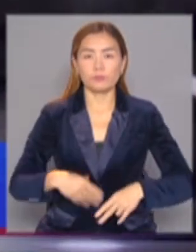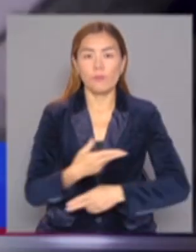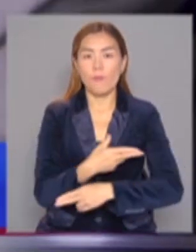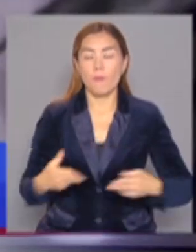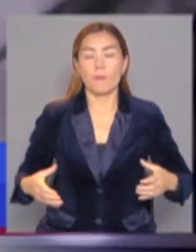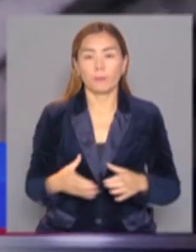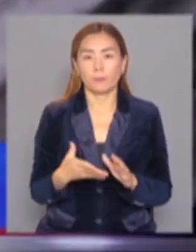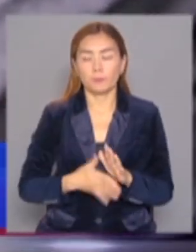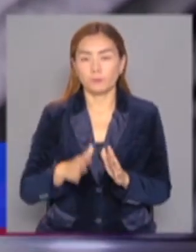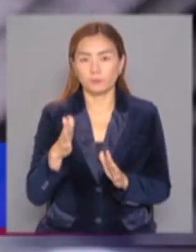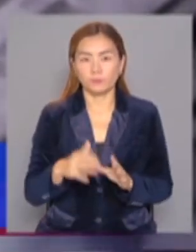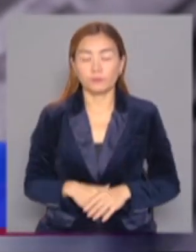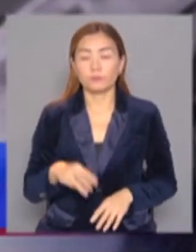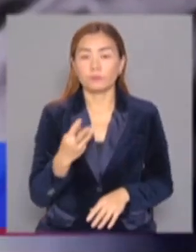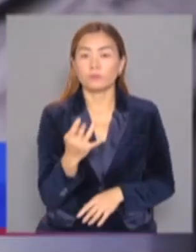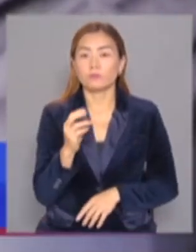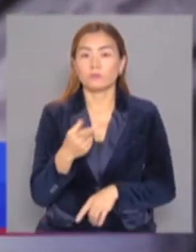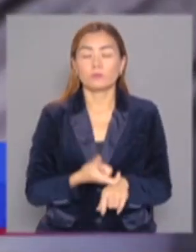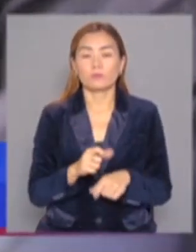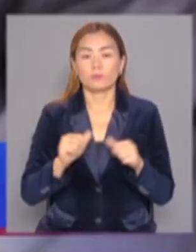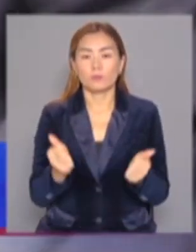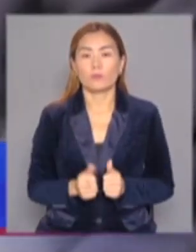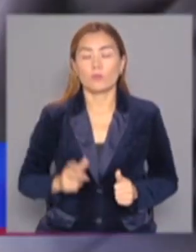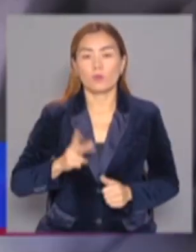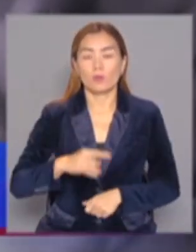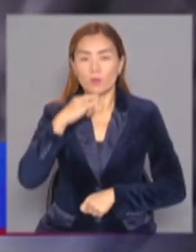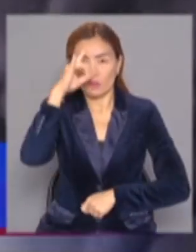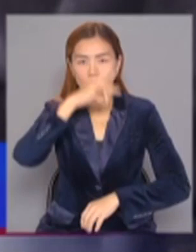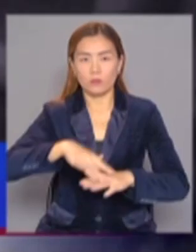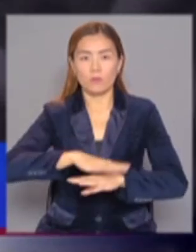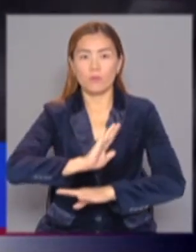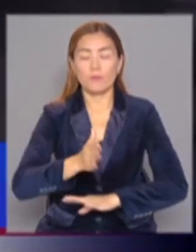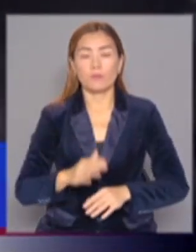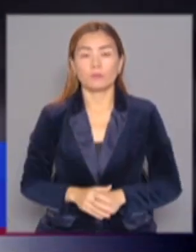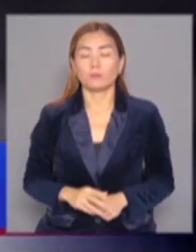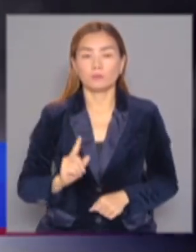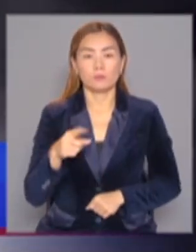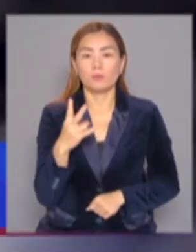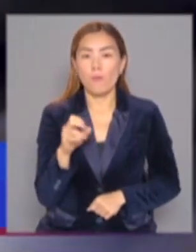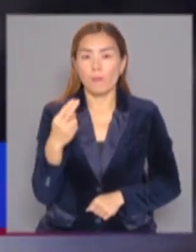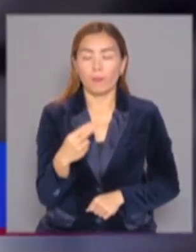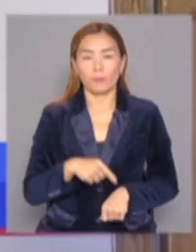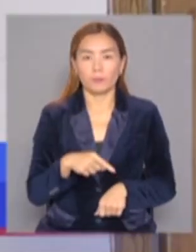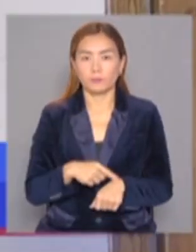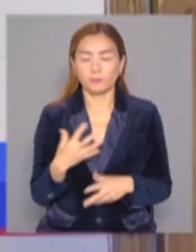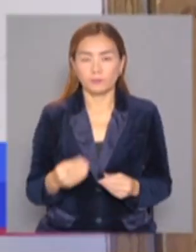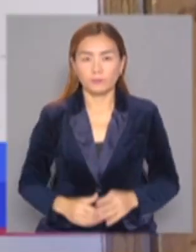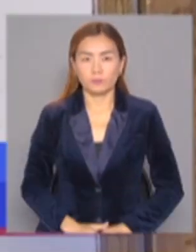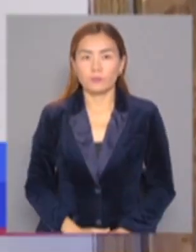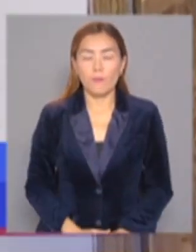темами для исследований. Ведь Маншук – это образ дочери казахского народа, воплотивший лучшие национальные черты.